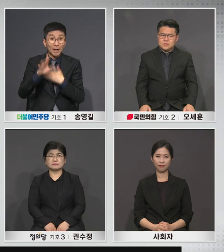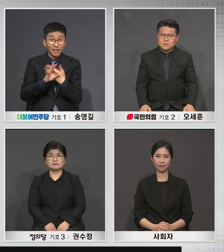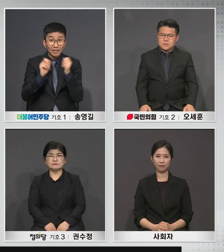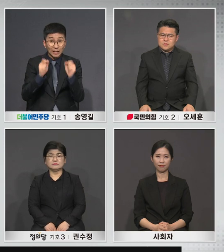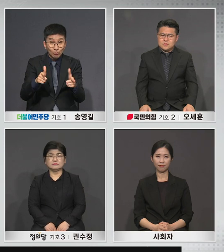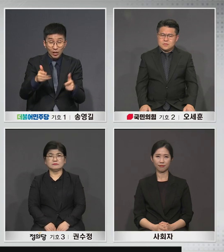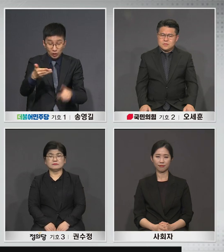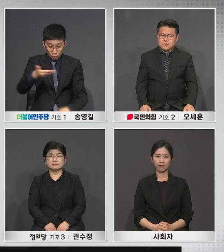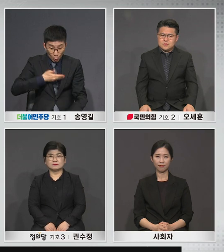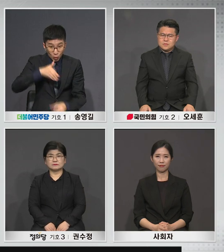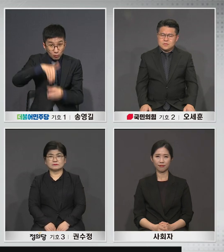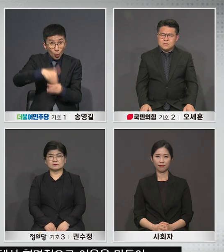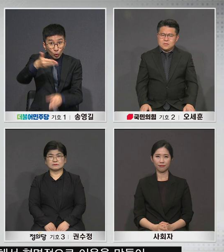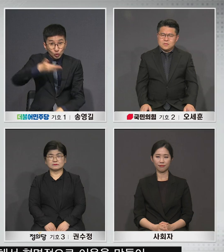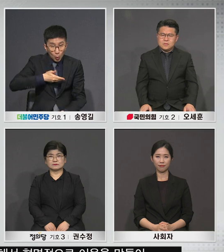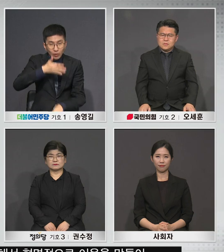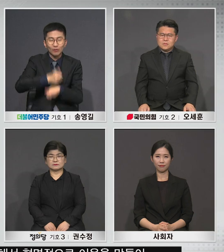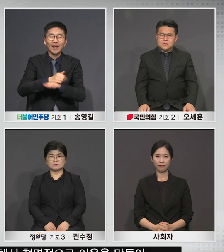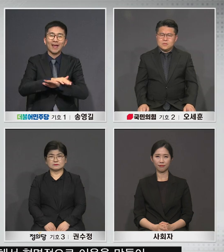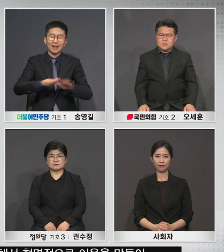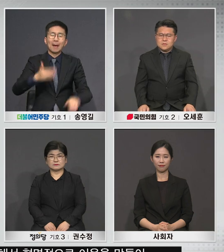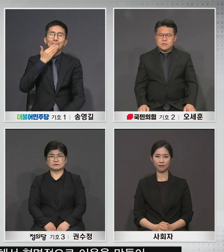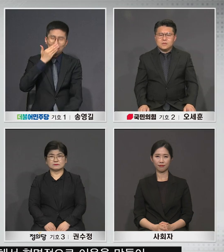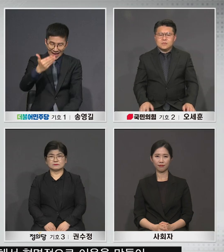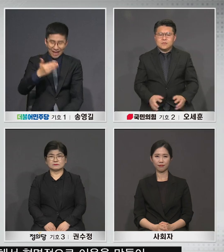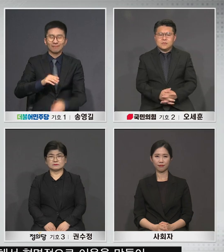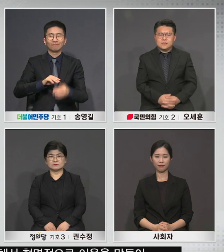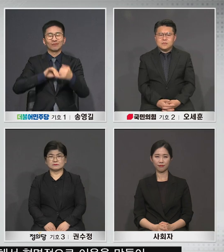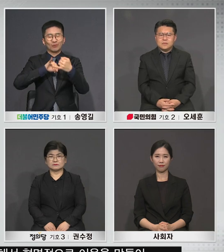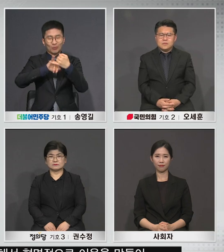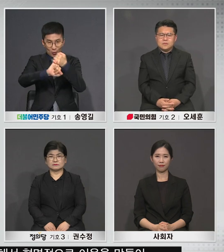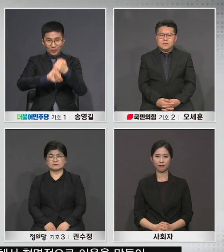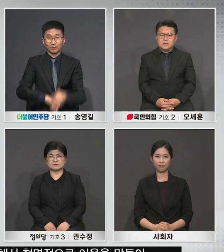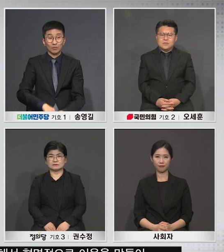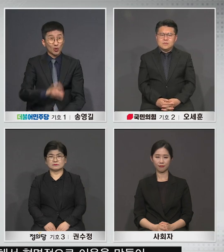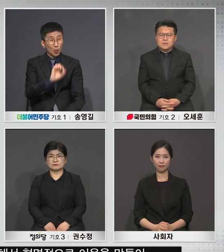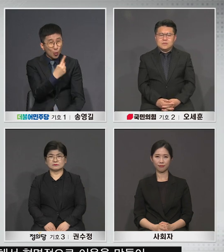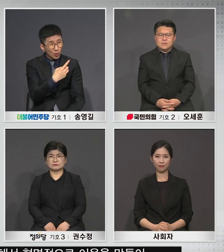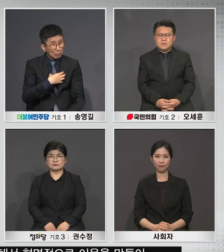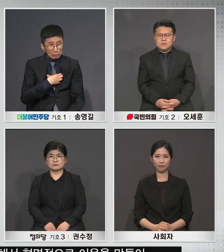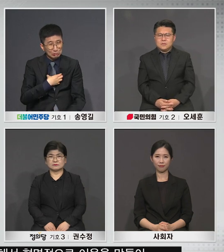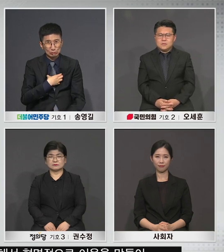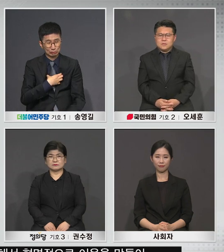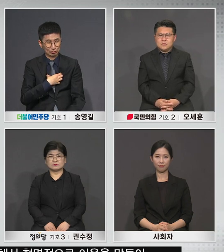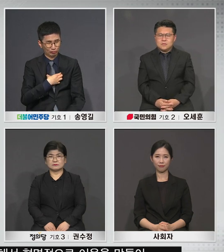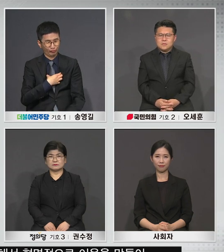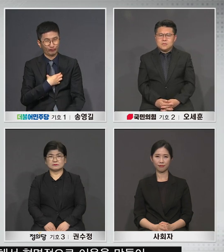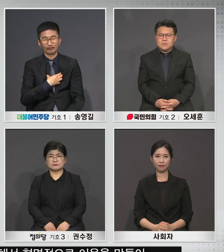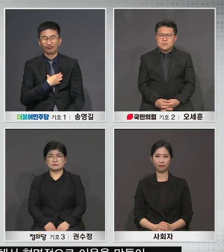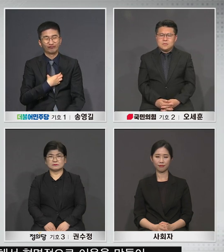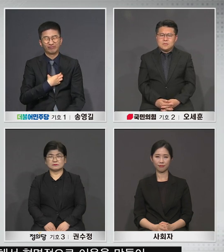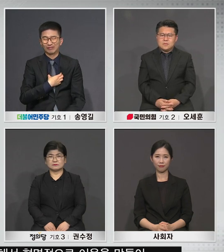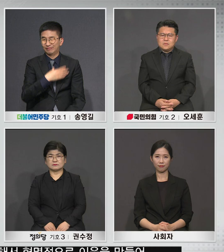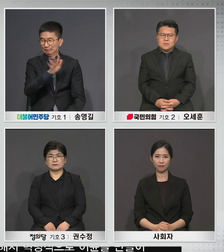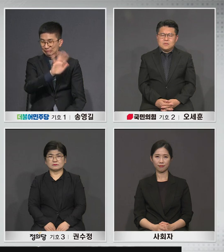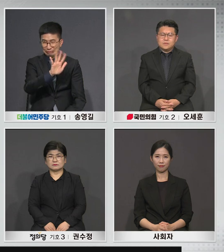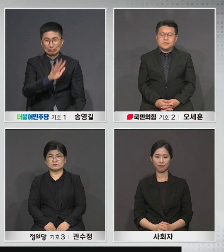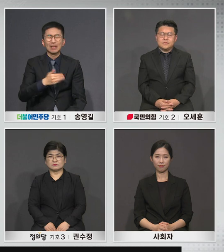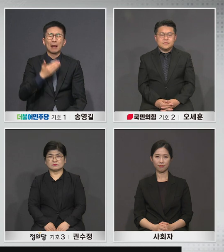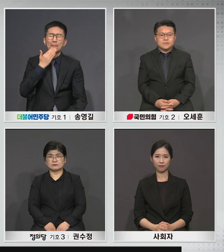이것은 완전히 해결할 수 있고 전혀 오세훈 후보가 걱정하는 것처럼 문제가 안 생긴다. 오히려 더